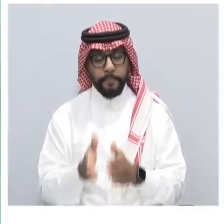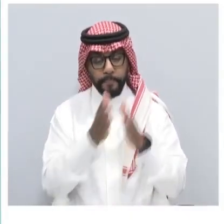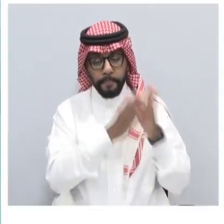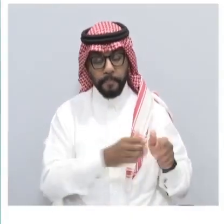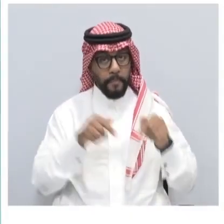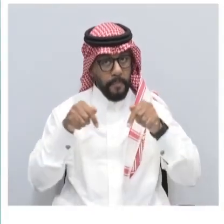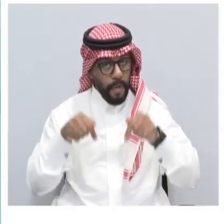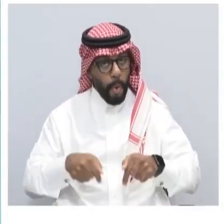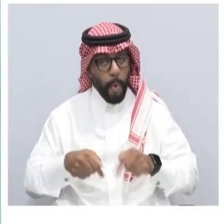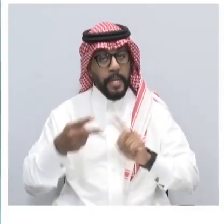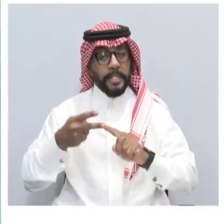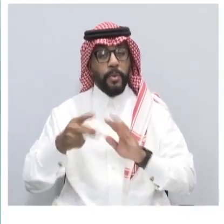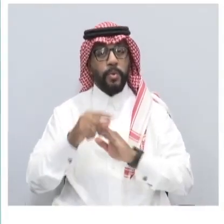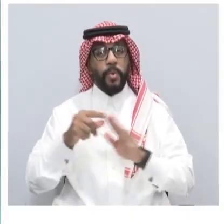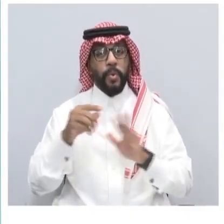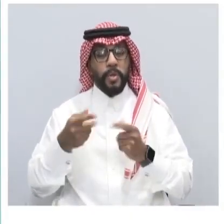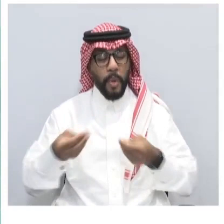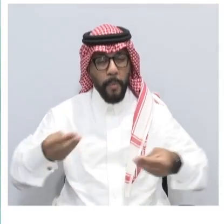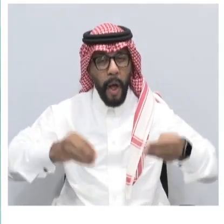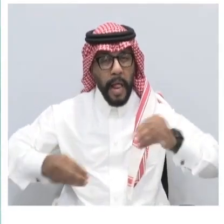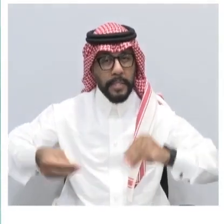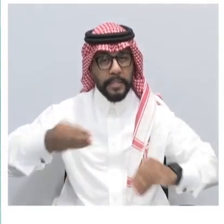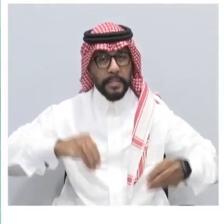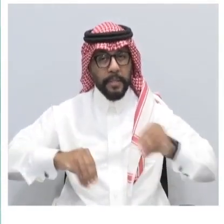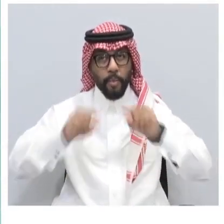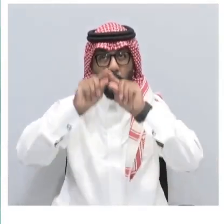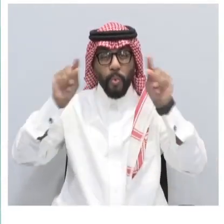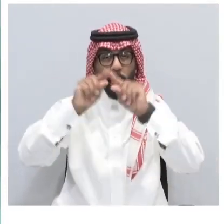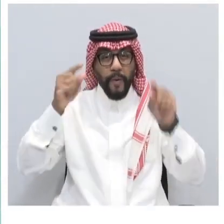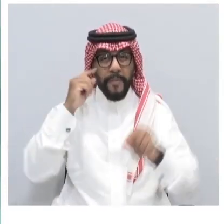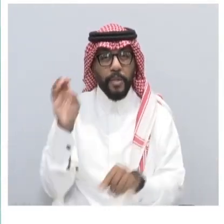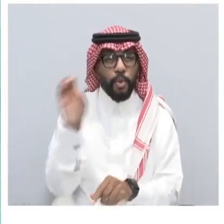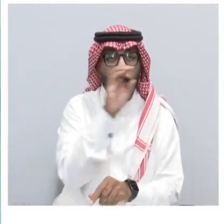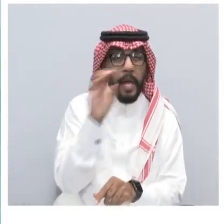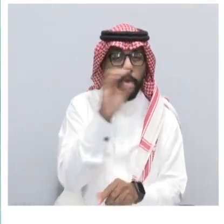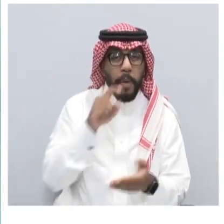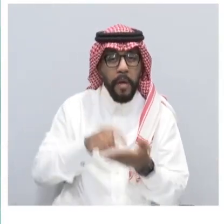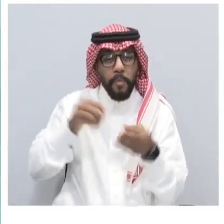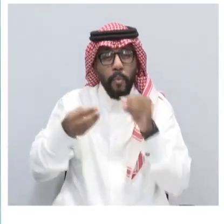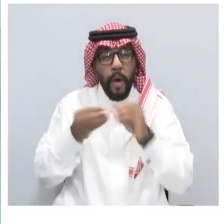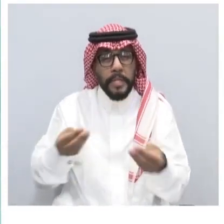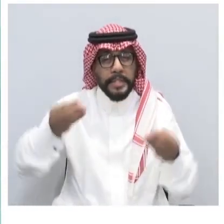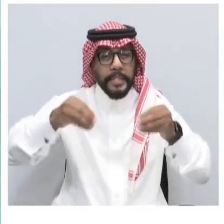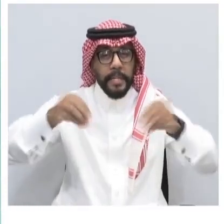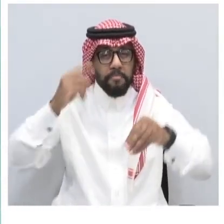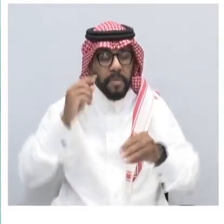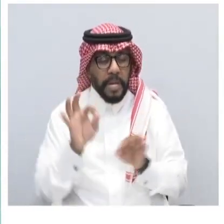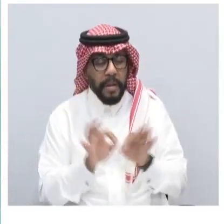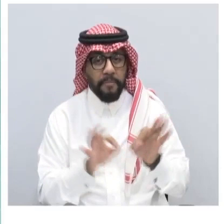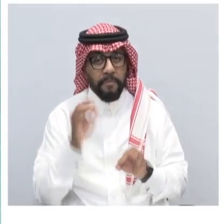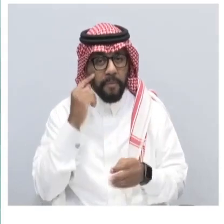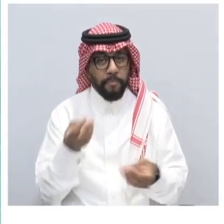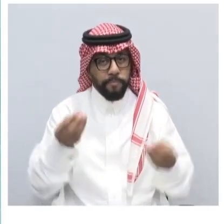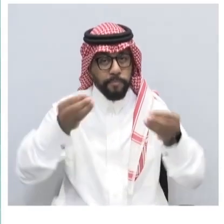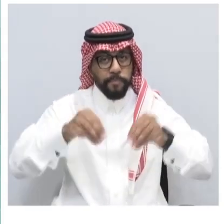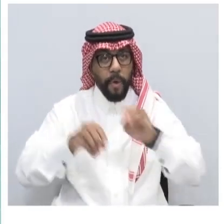وسنتعلم في الوحده الثانيه معالجه النصوص المتقدمه وسنتعلم في هذه الوحده كيفيه تطبيق التنسيق على